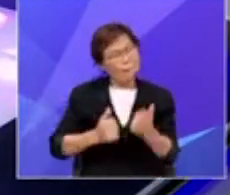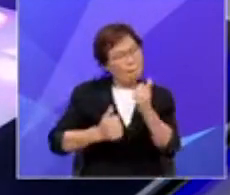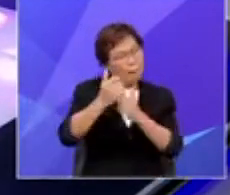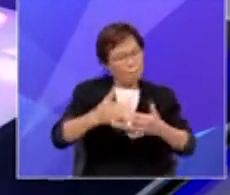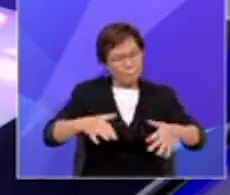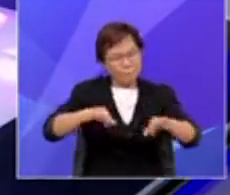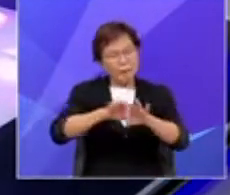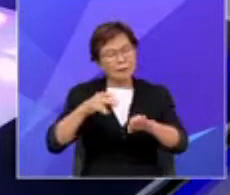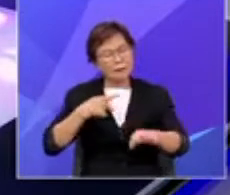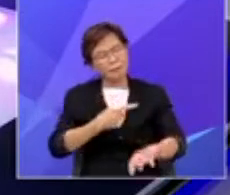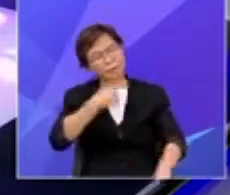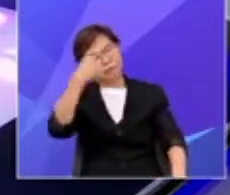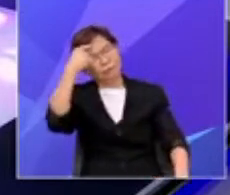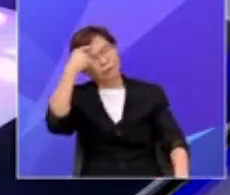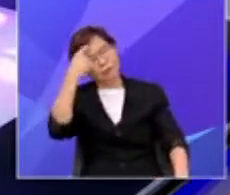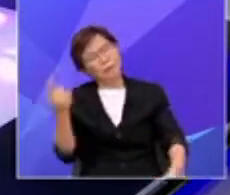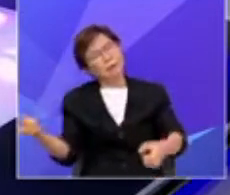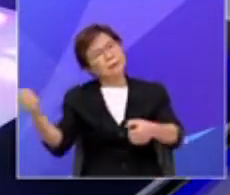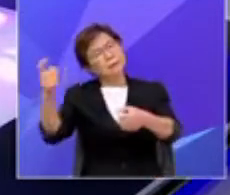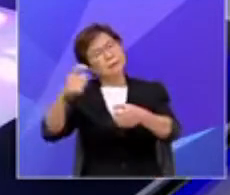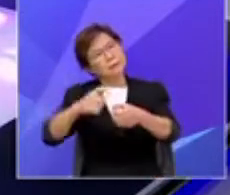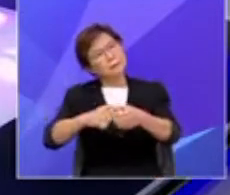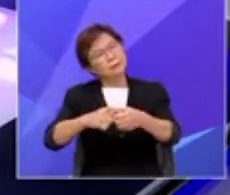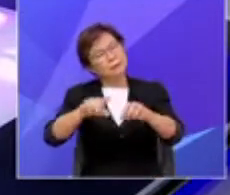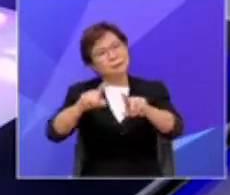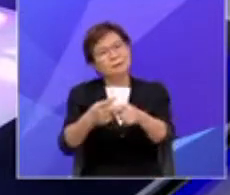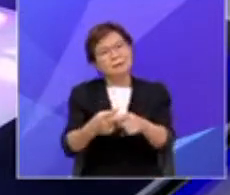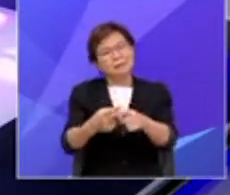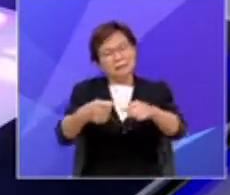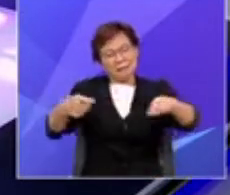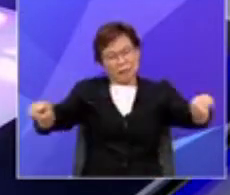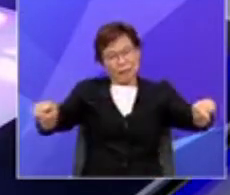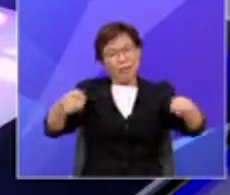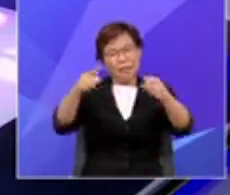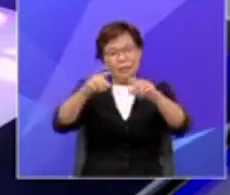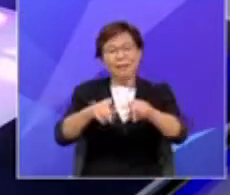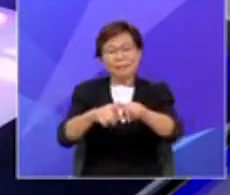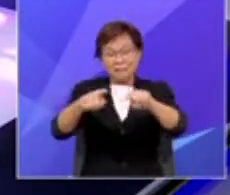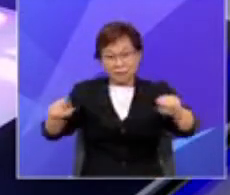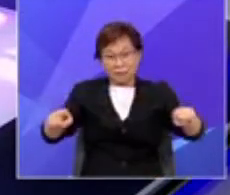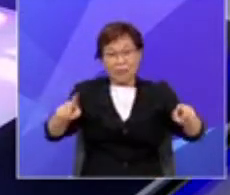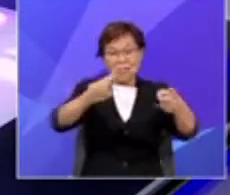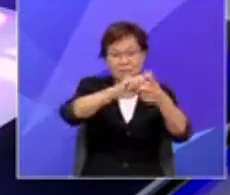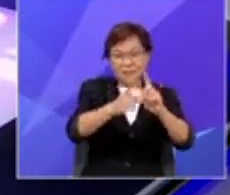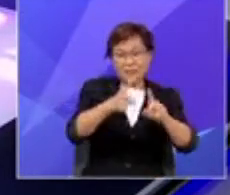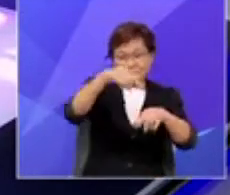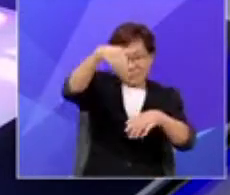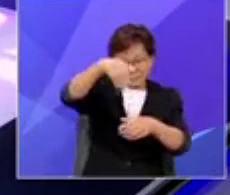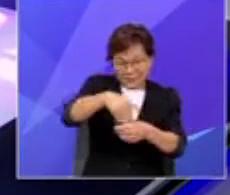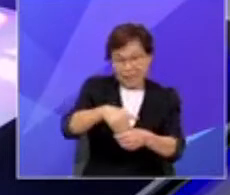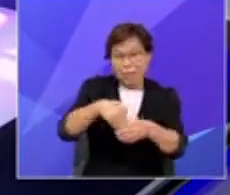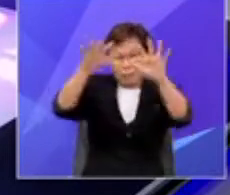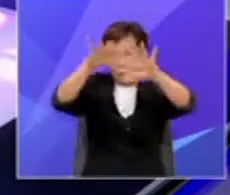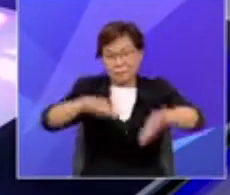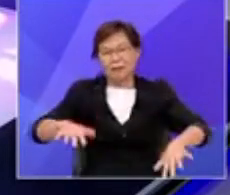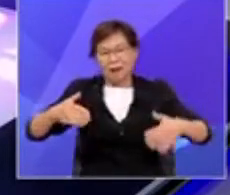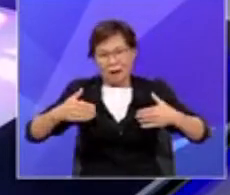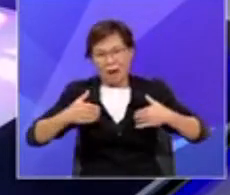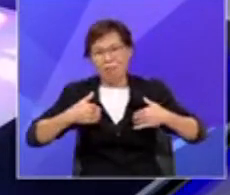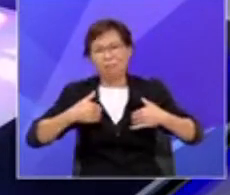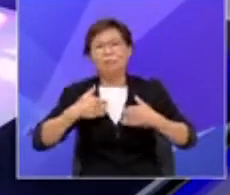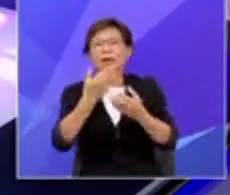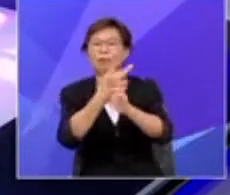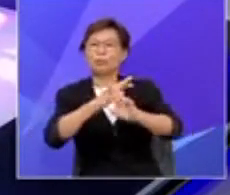pilih typical tentang jurang di gitu ya di Asean adalah ability of